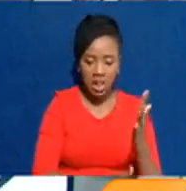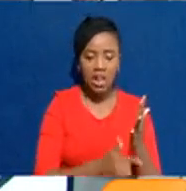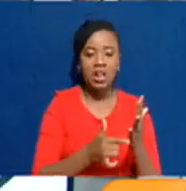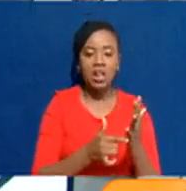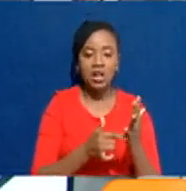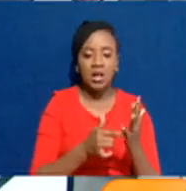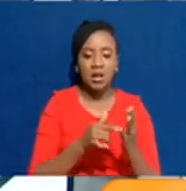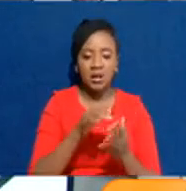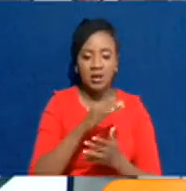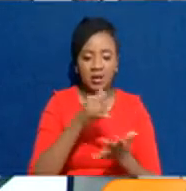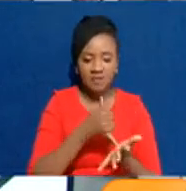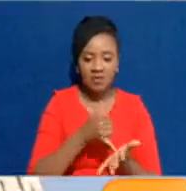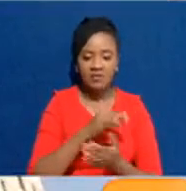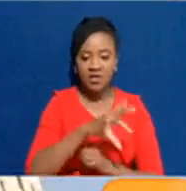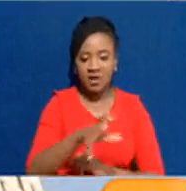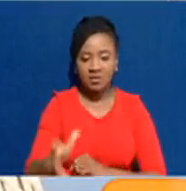yaliyohusishwa.